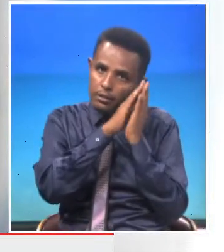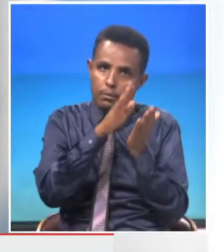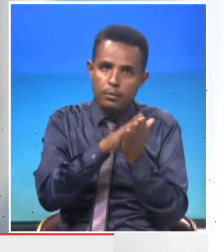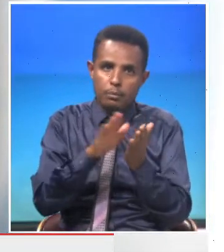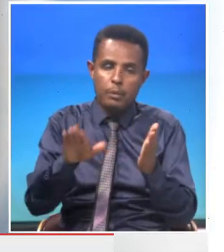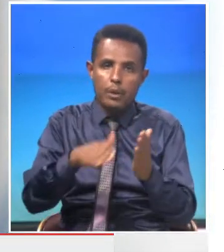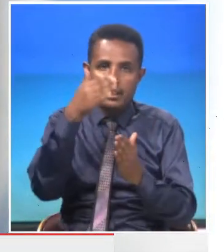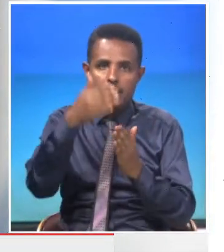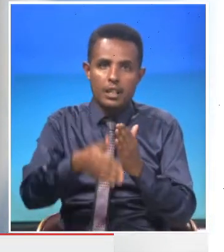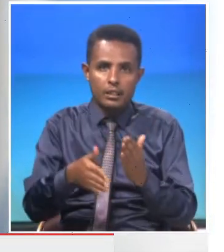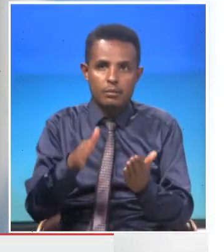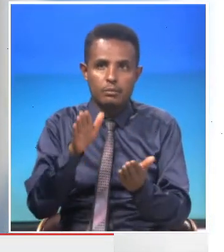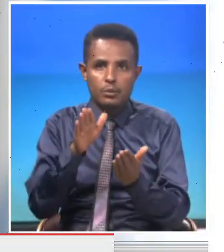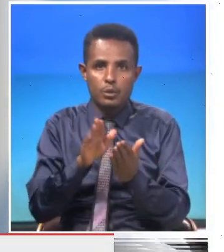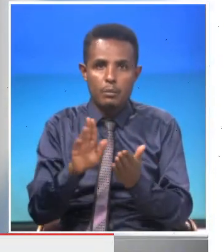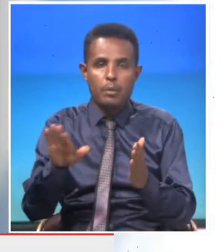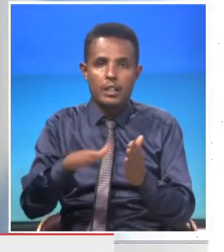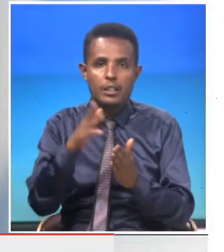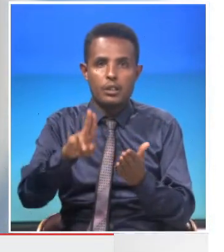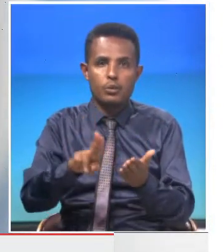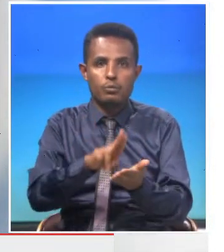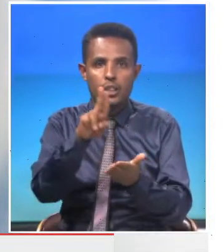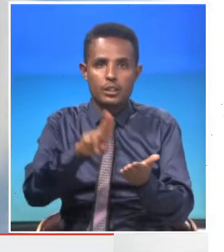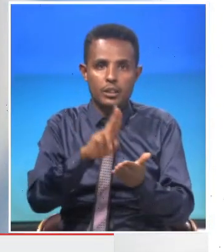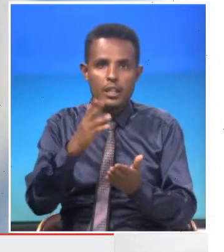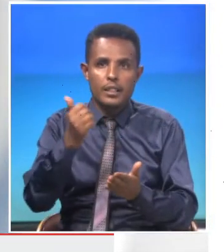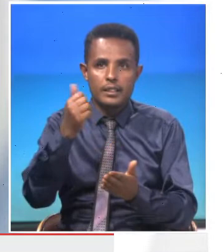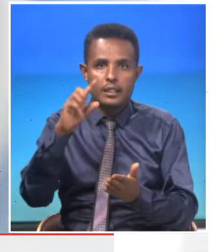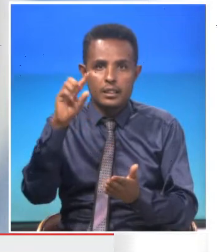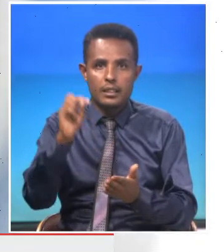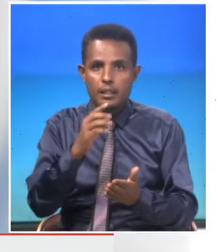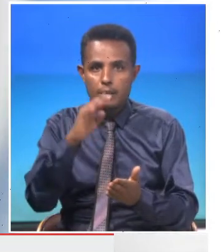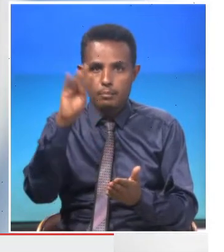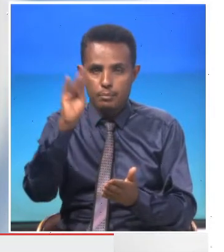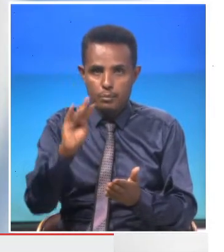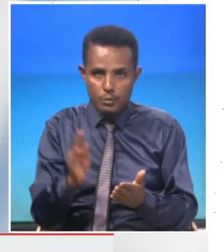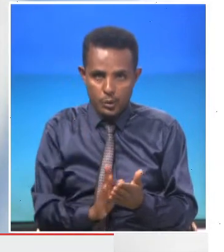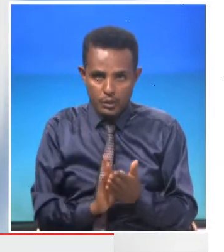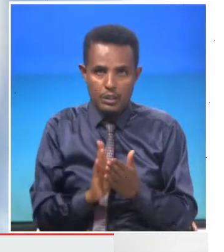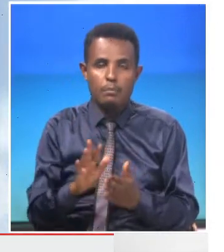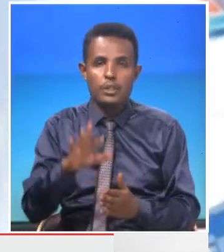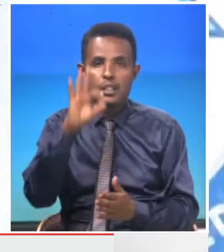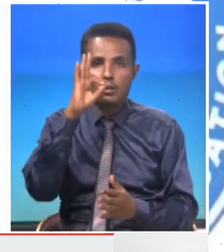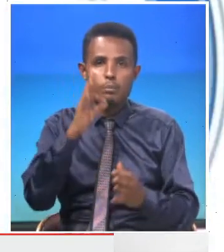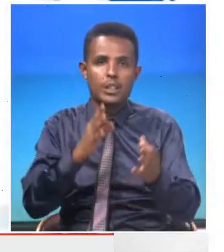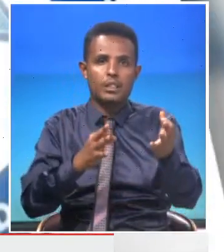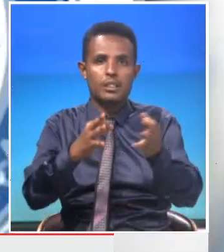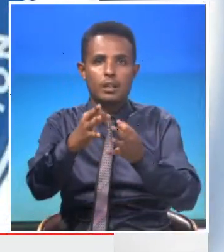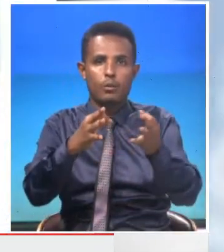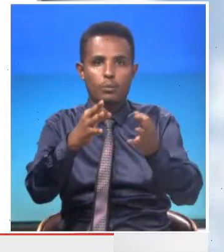ዳር የሚገኘው የባህር ዳር ዩኒቨርሲቲ ስቲም ማዕከል ትምህርት ቤቶች እንደሚገኙበትም ጠቁመዋል።